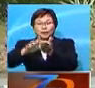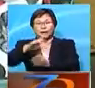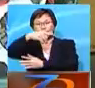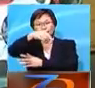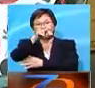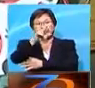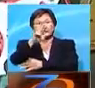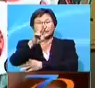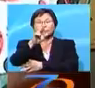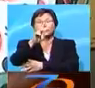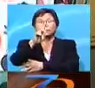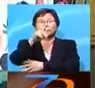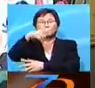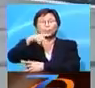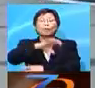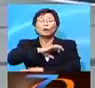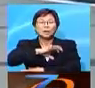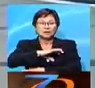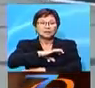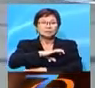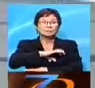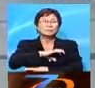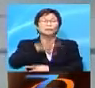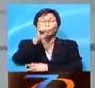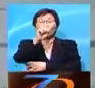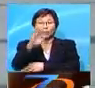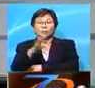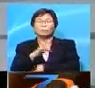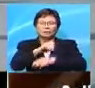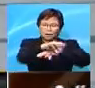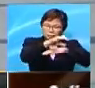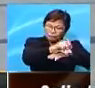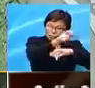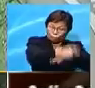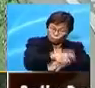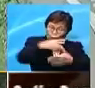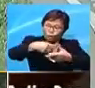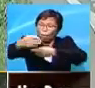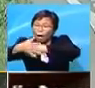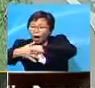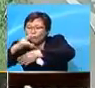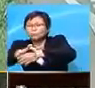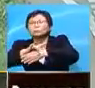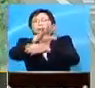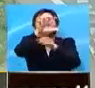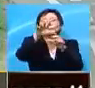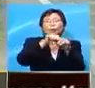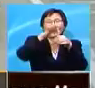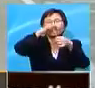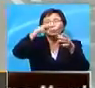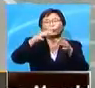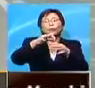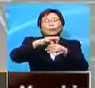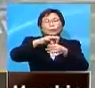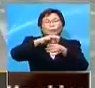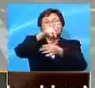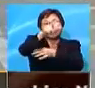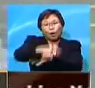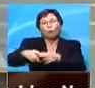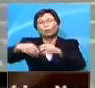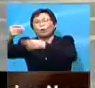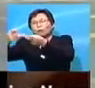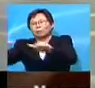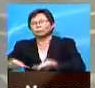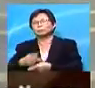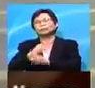prk berkenaan SCP Khalil Arifin menasihatkan pengundi keluar awal terutama termasuk pengundi di luar kawasan bagi